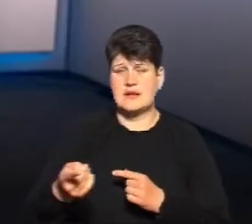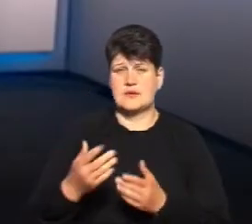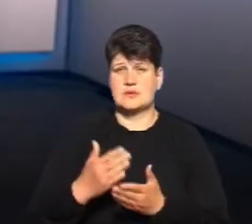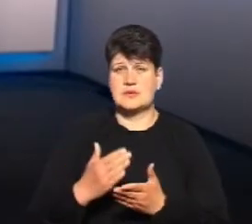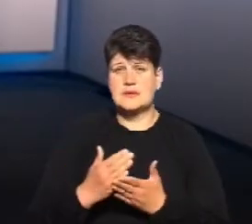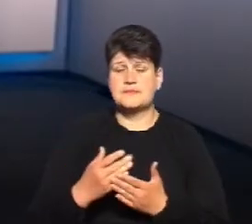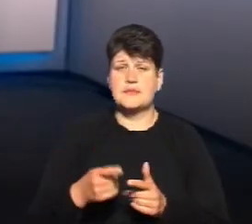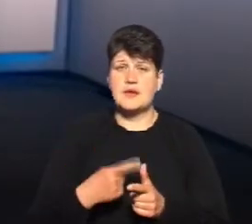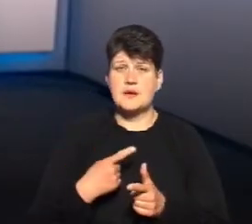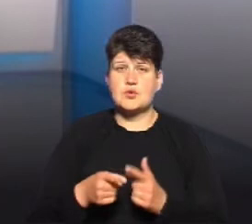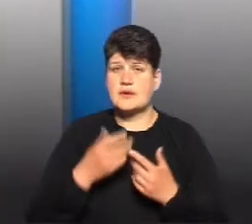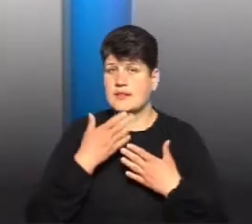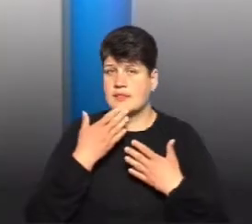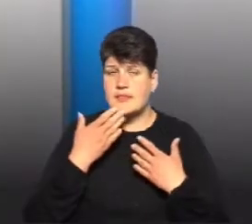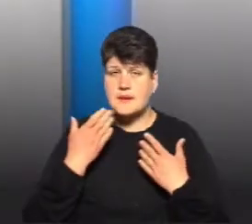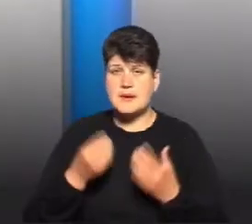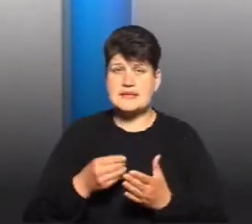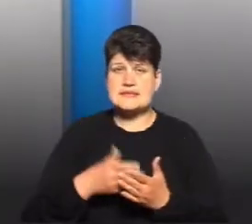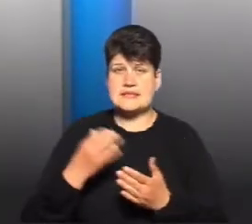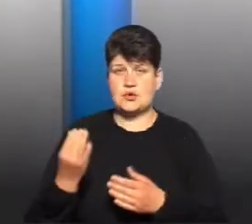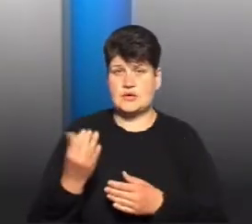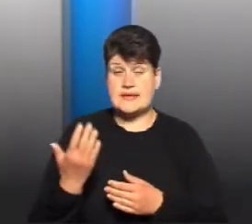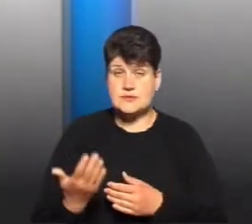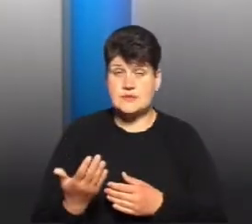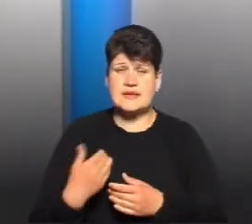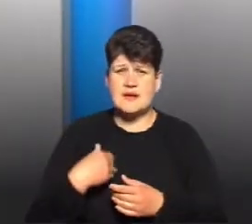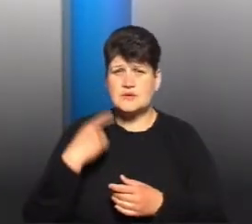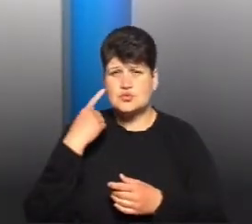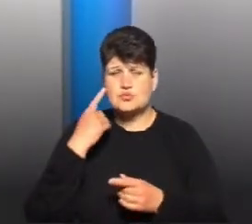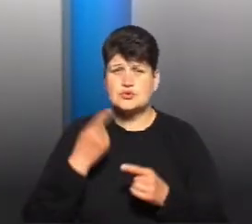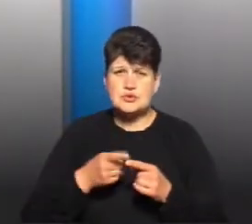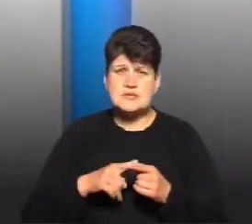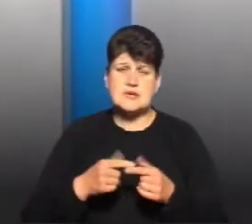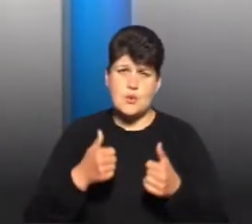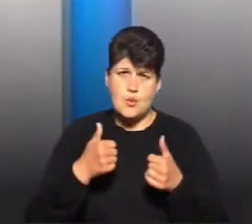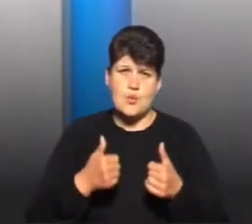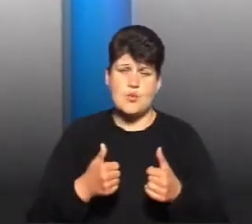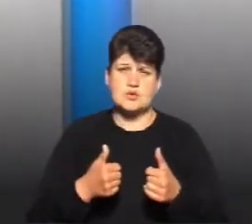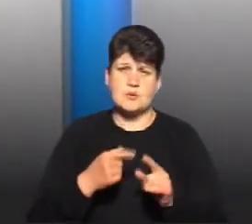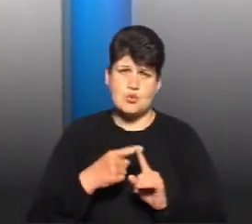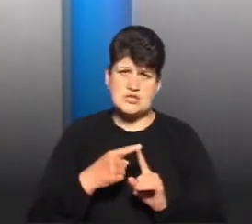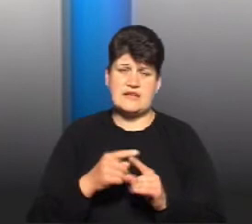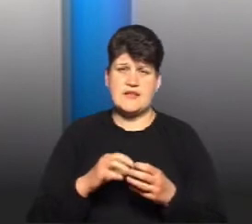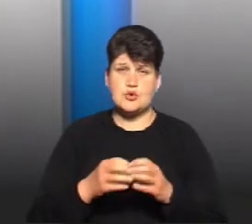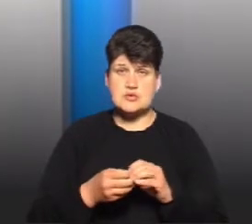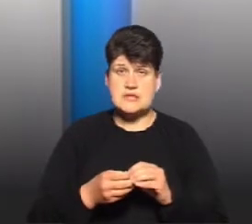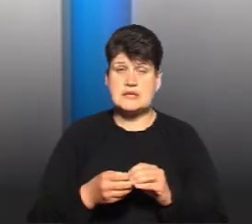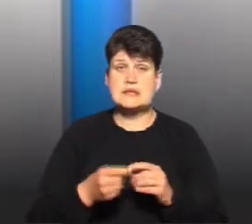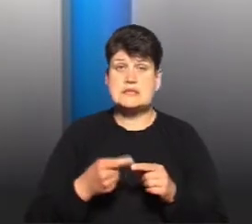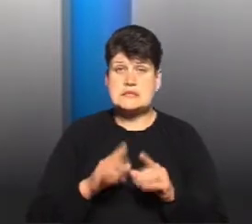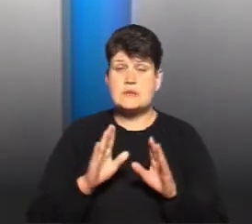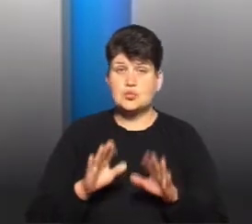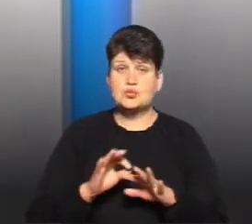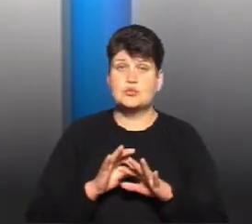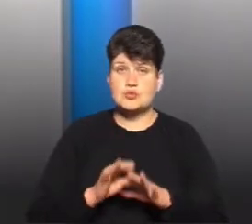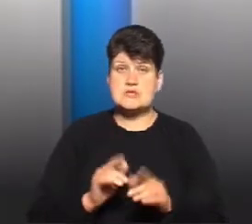не мають якогось такого цінного інтересу. І я думаю, що це досить хороший такий позитивний результат. Само собою, що це буде проводитися за погодженням